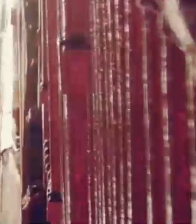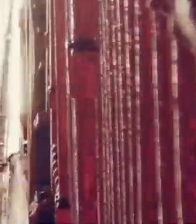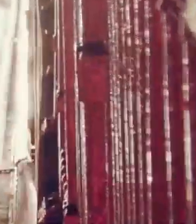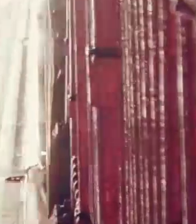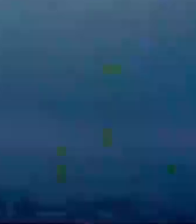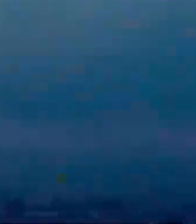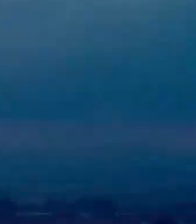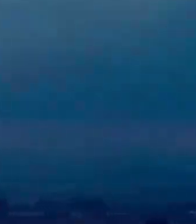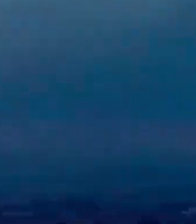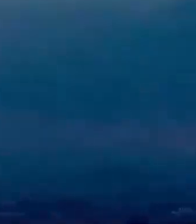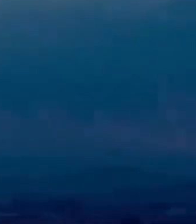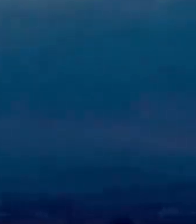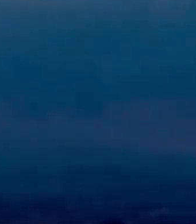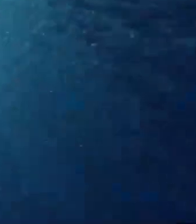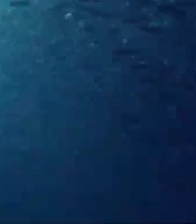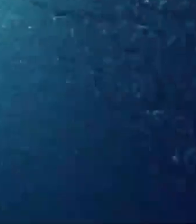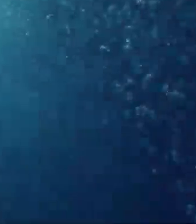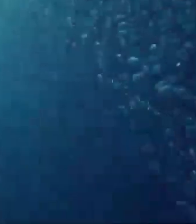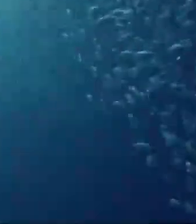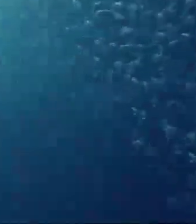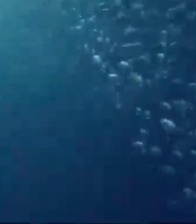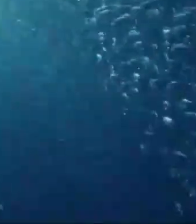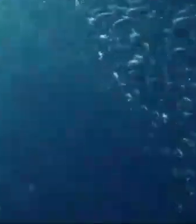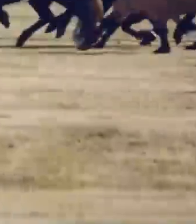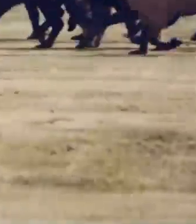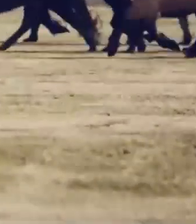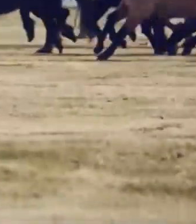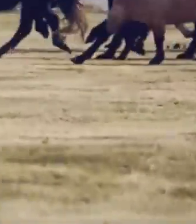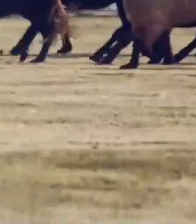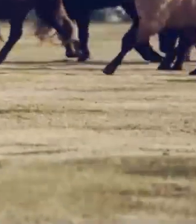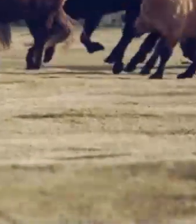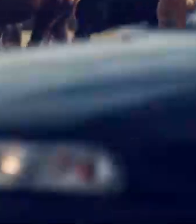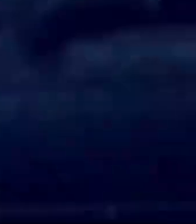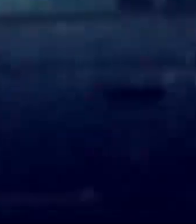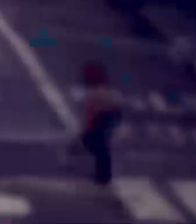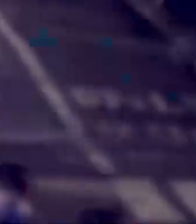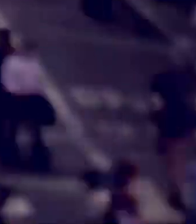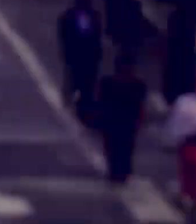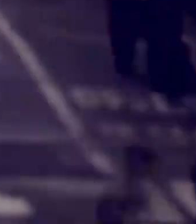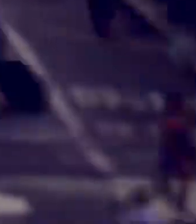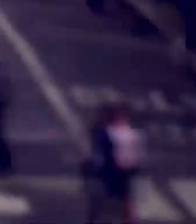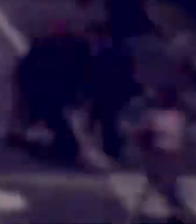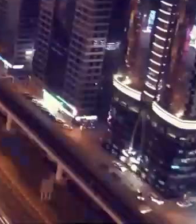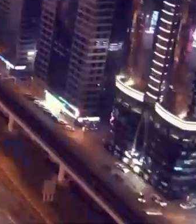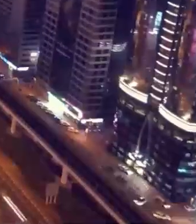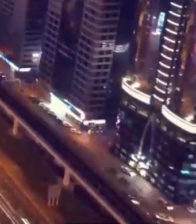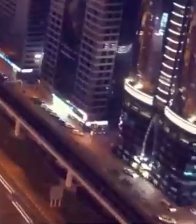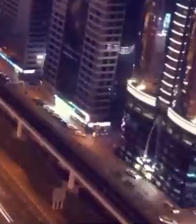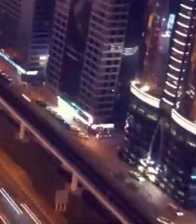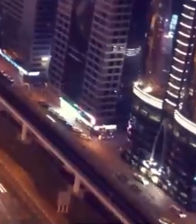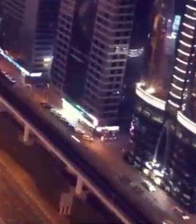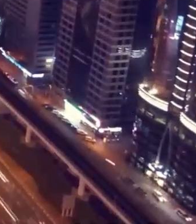푸른빛 자연과 역동하는 생명체가 공존하며 인류의 역사를 써내려갔습니다.